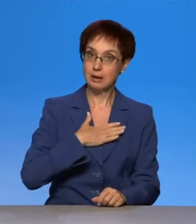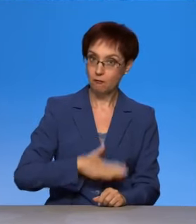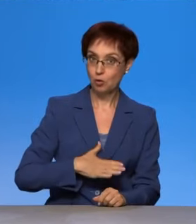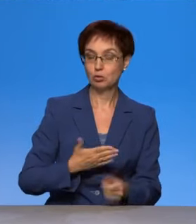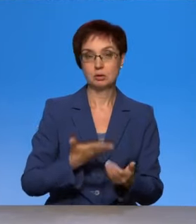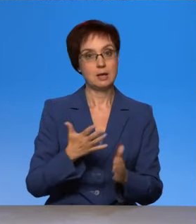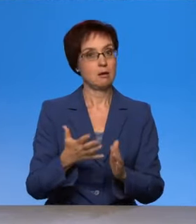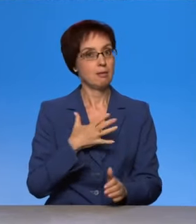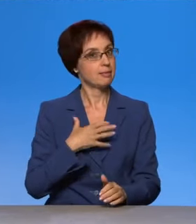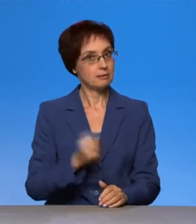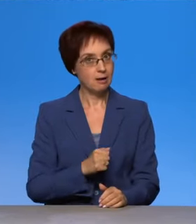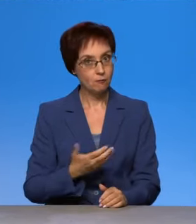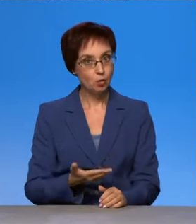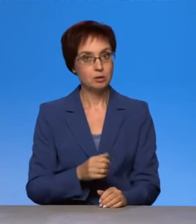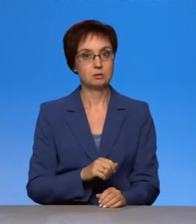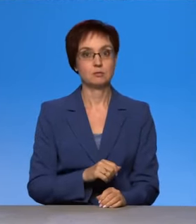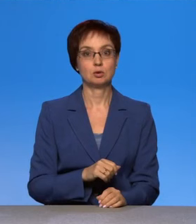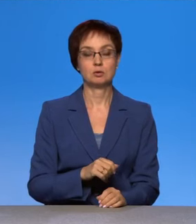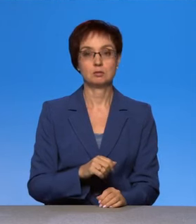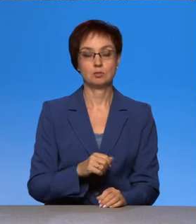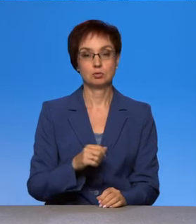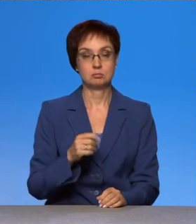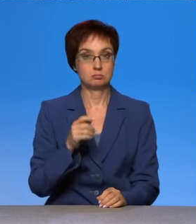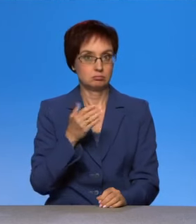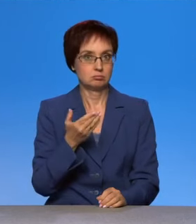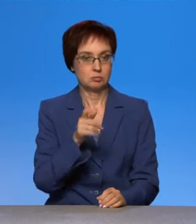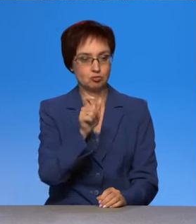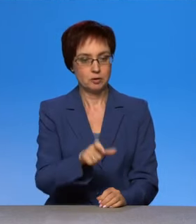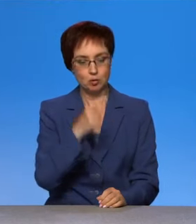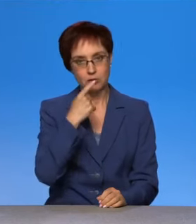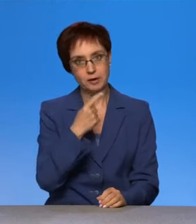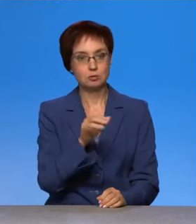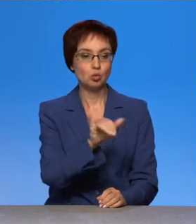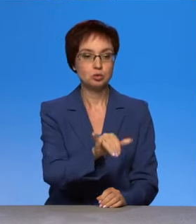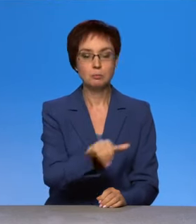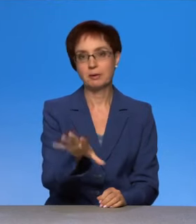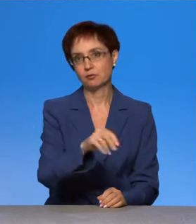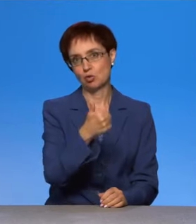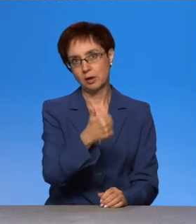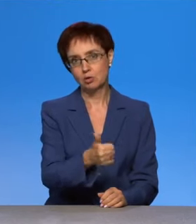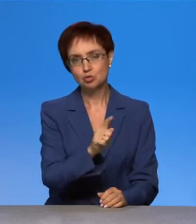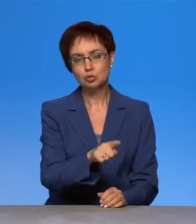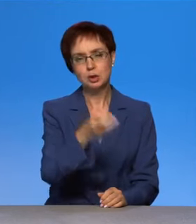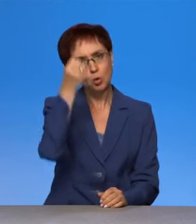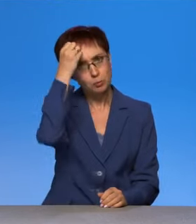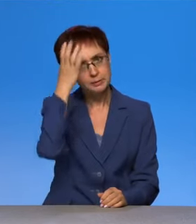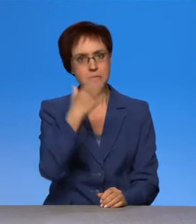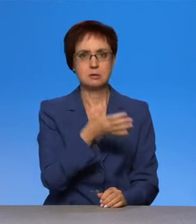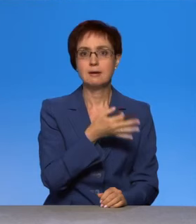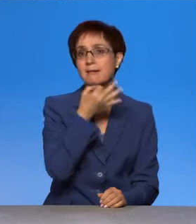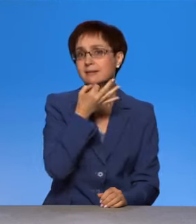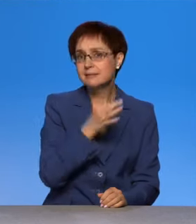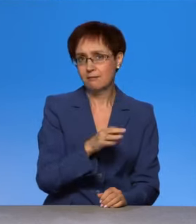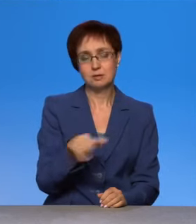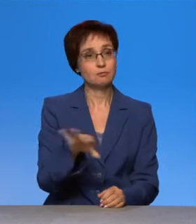им говорят, ну вот у тебя же все хорошо, ну посмотри, ты умница, красавица, ну все такое прочее, все замечательно. И вот когда вот эта